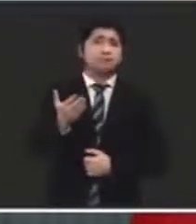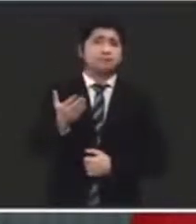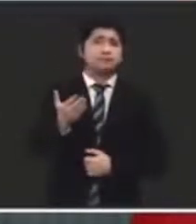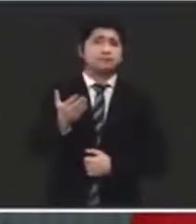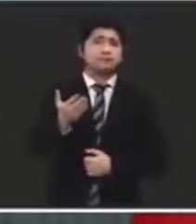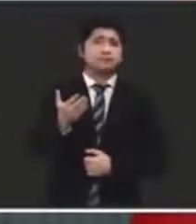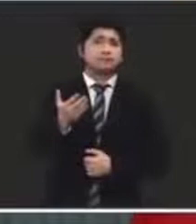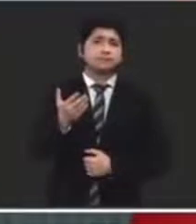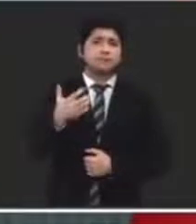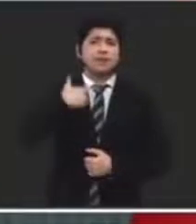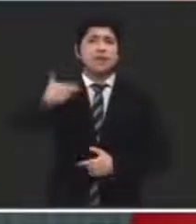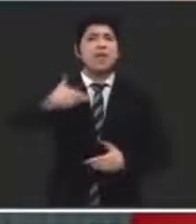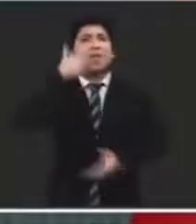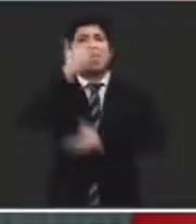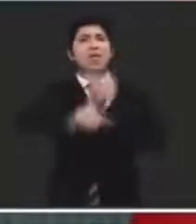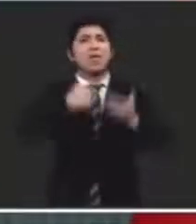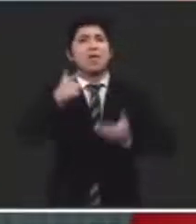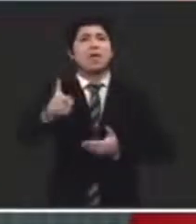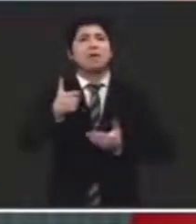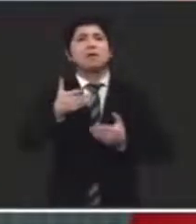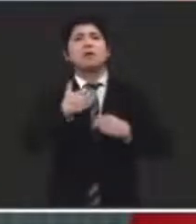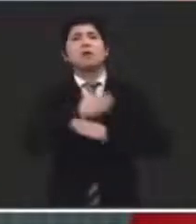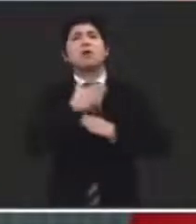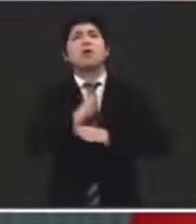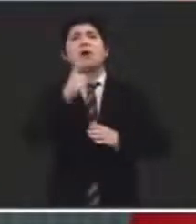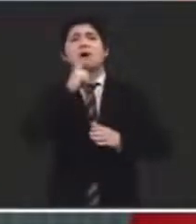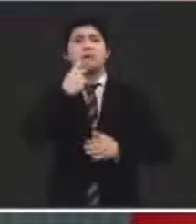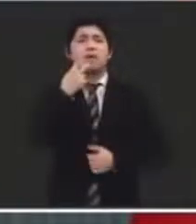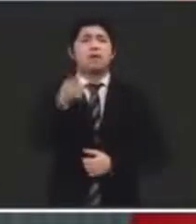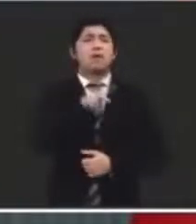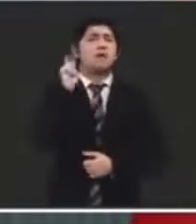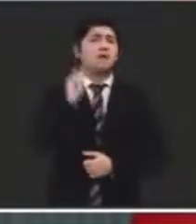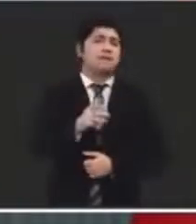şecaat arz ederken sirkatin söylüyorlar